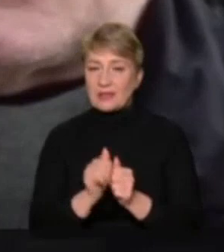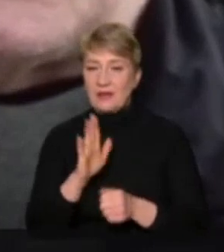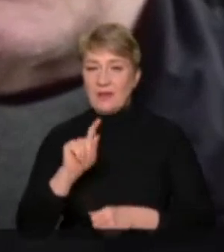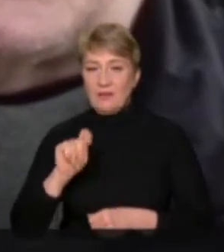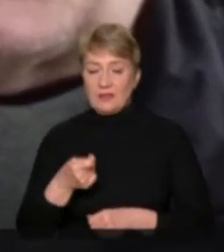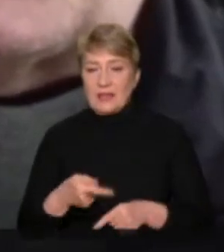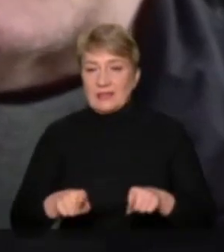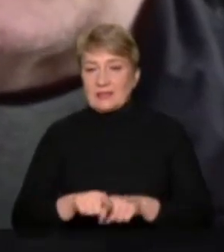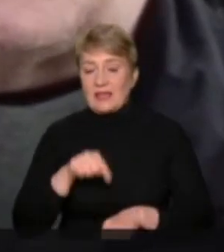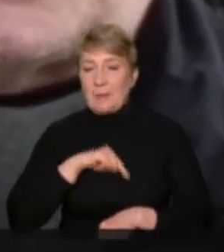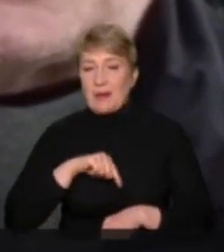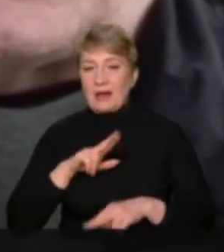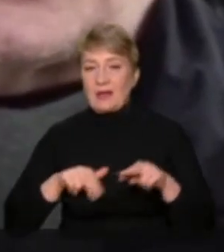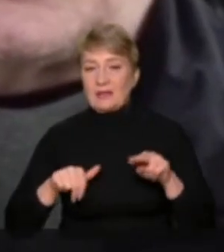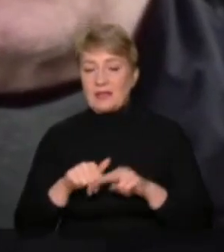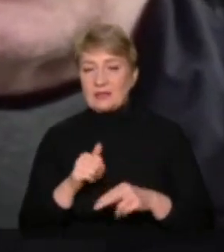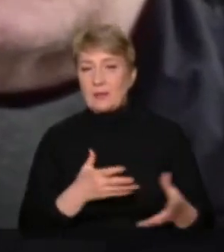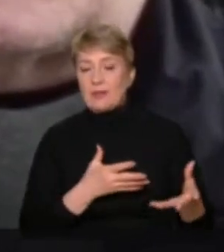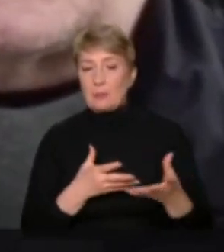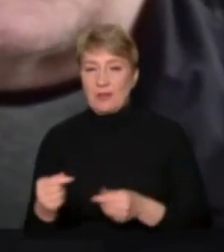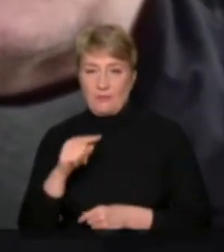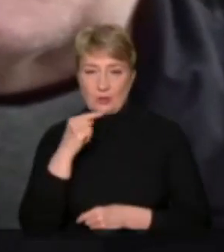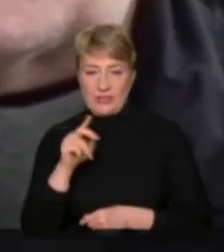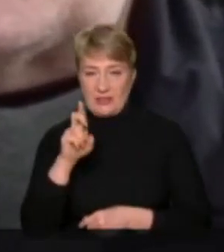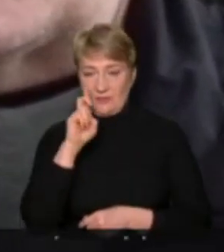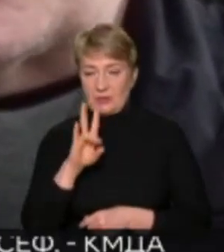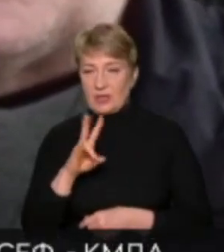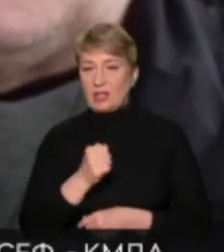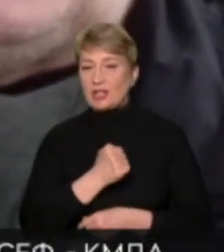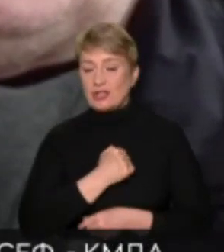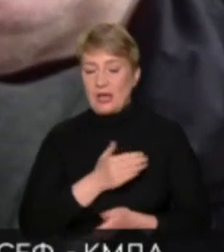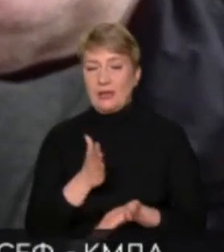настрої через агентів впливу Російської Федерації, вони, на жаль, присутні і